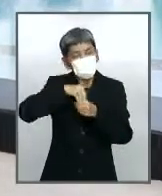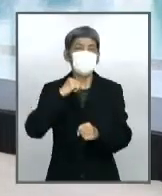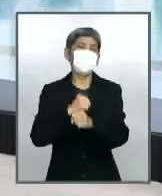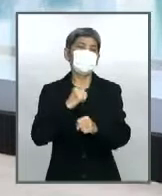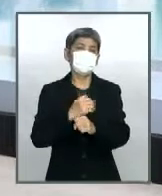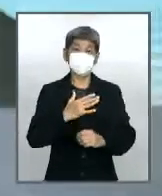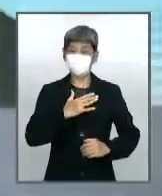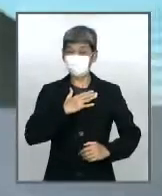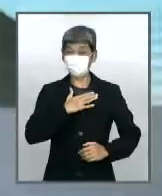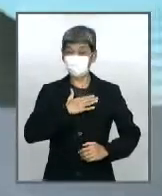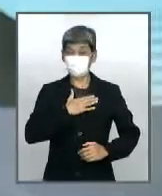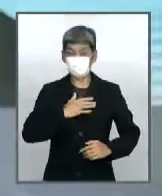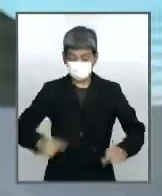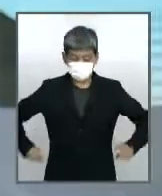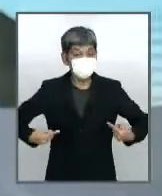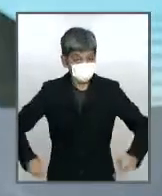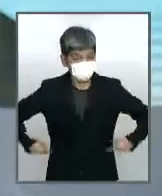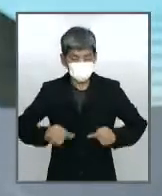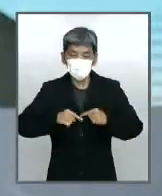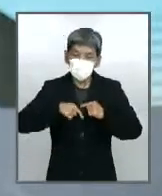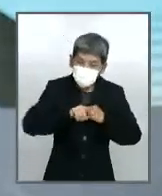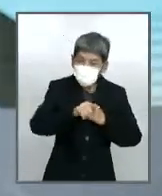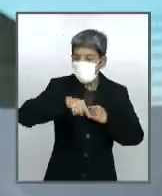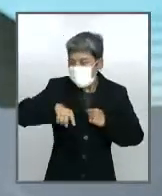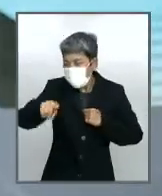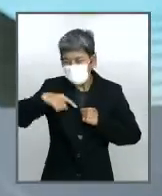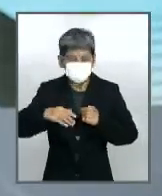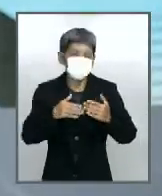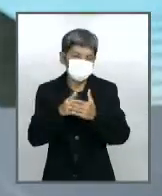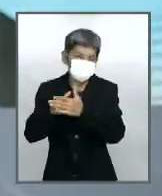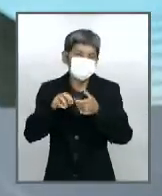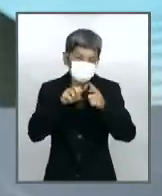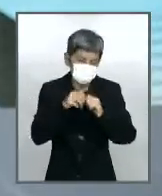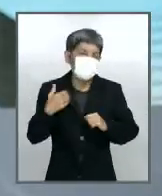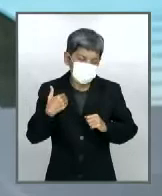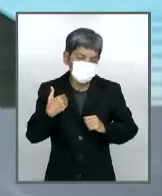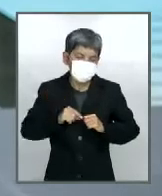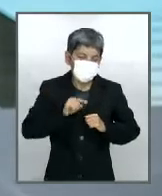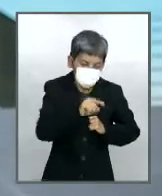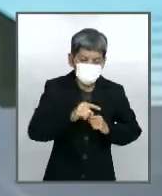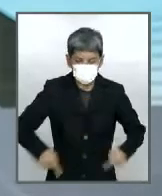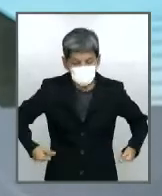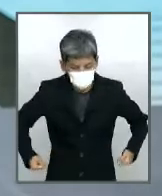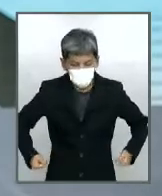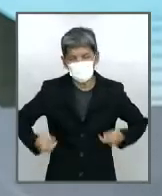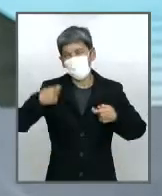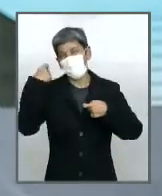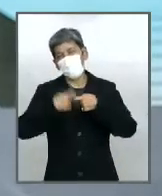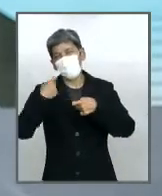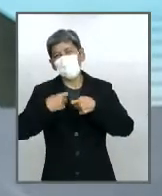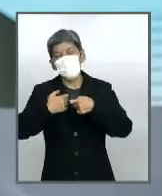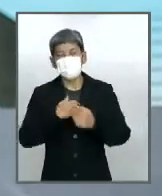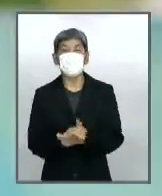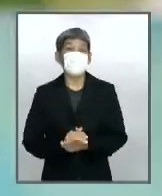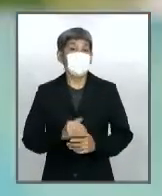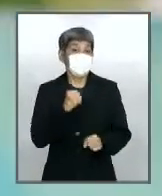home เพราะว่าด้วยความที่เราใช้วีลแชร์ด้วยการออกไปนอกสถานที่อาจจะเป็นอุปสรรคบ้างในบางพื้นที่ที่รถวีลแชร์อาจจะเข้าไม่สะดวกน